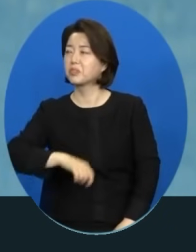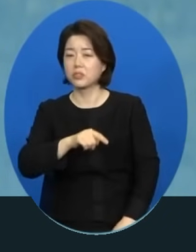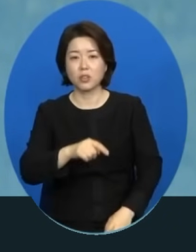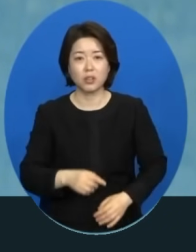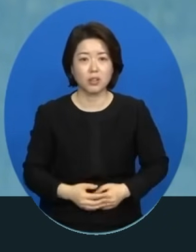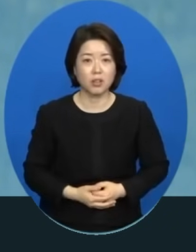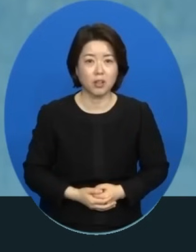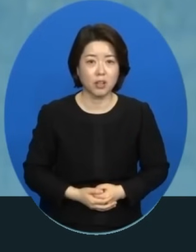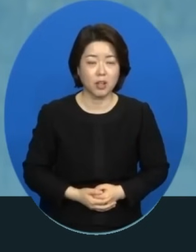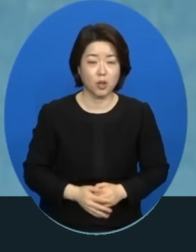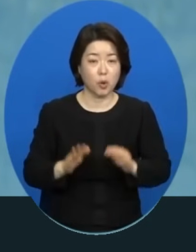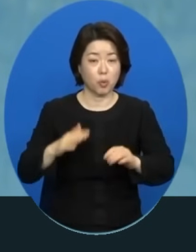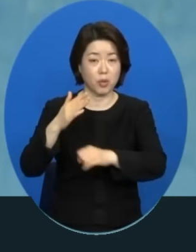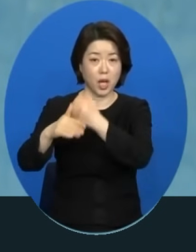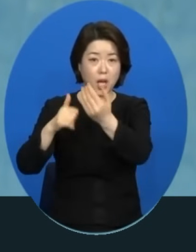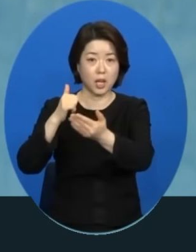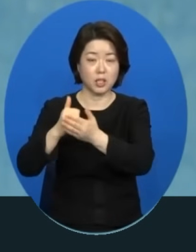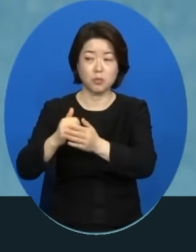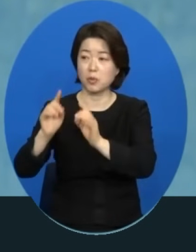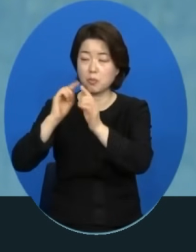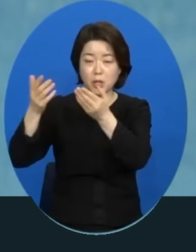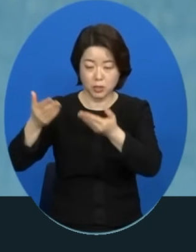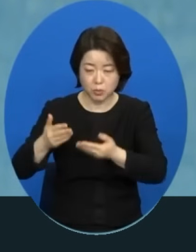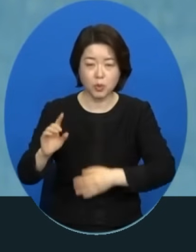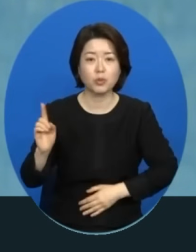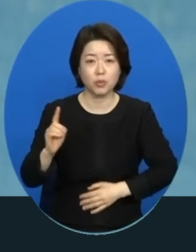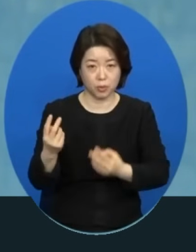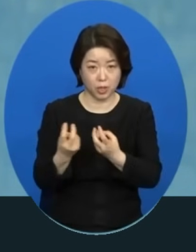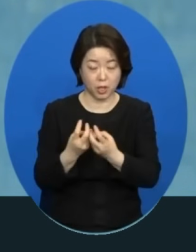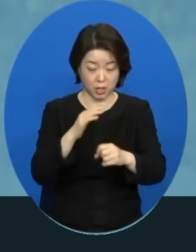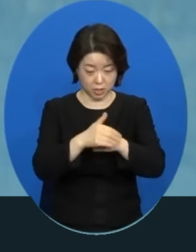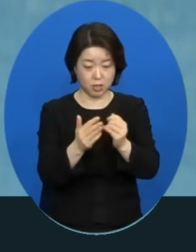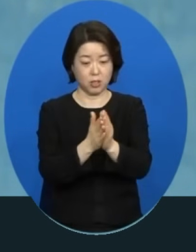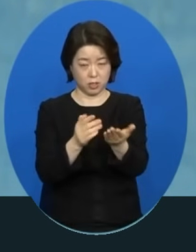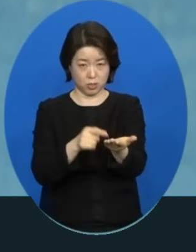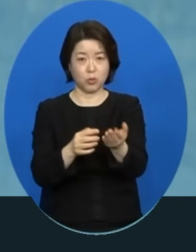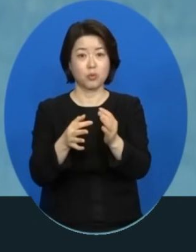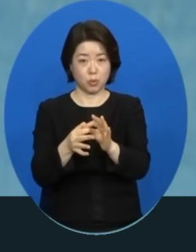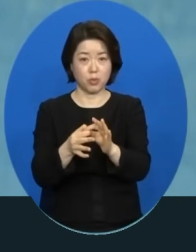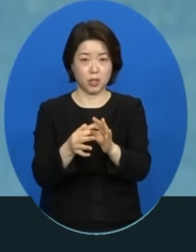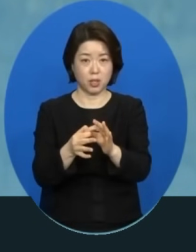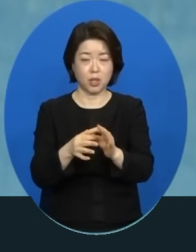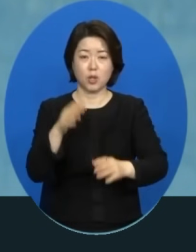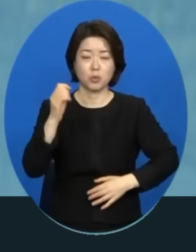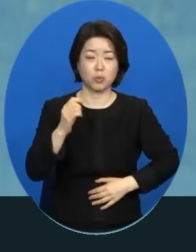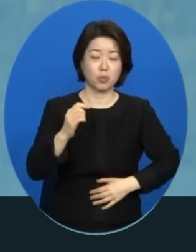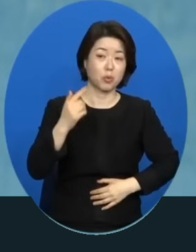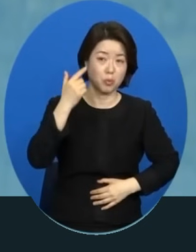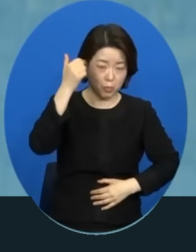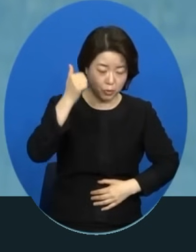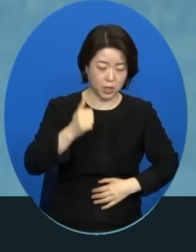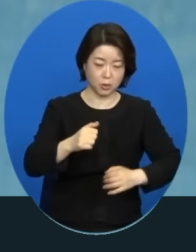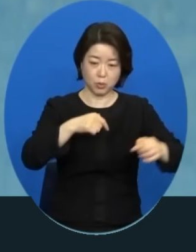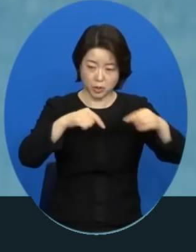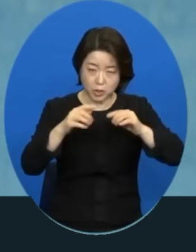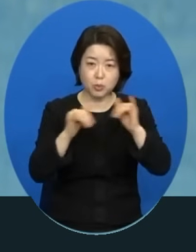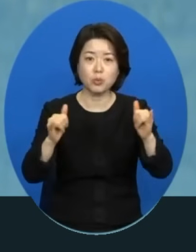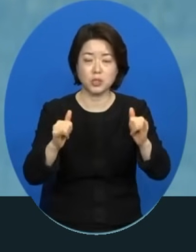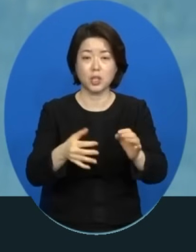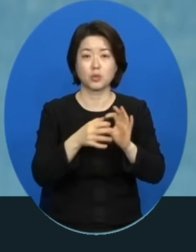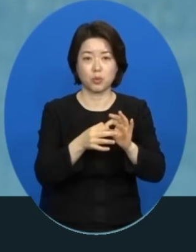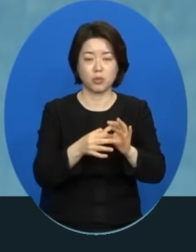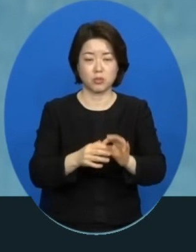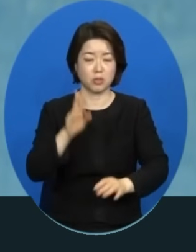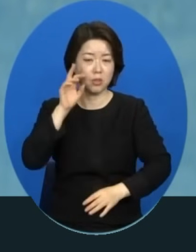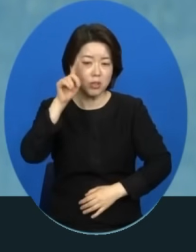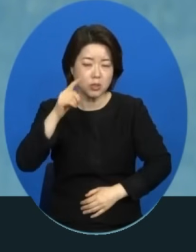어떻게 말씀을 하실까요? 우리 성경을 통해서 말씀하시죠. 또는 지도자들을 통해서 20일을